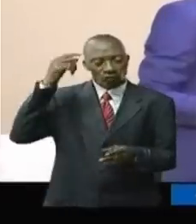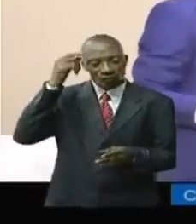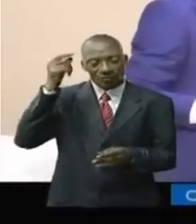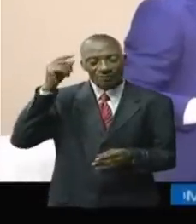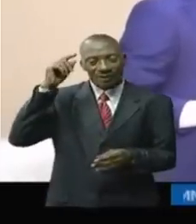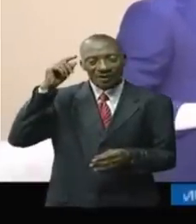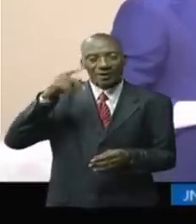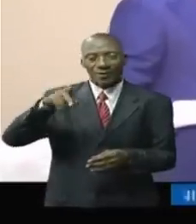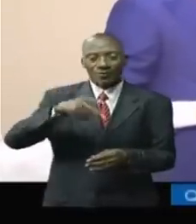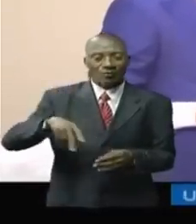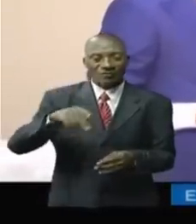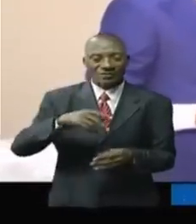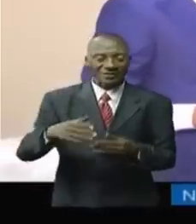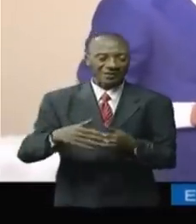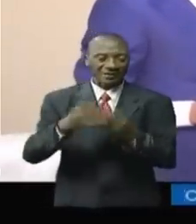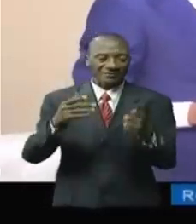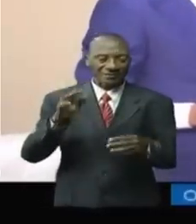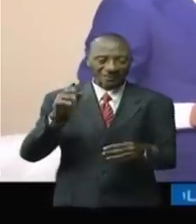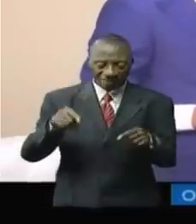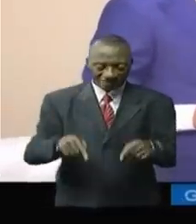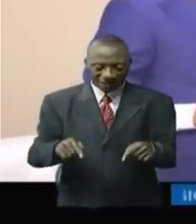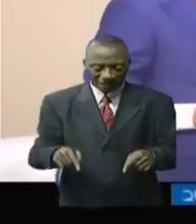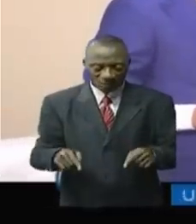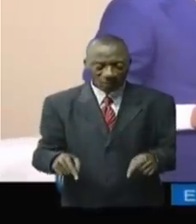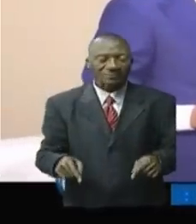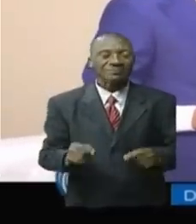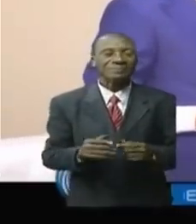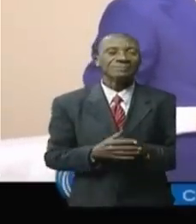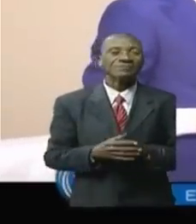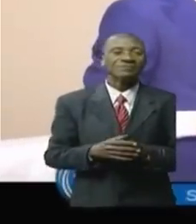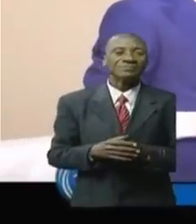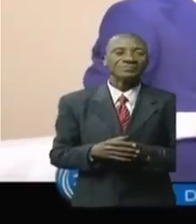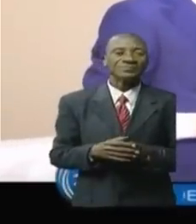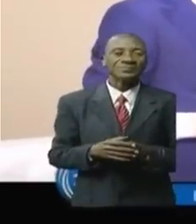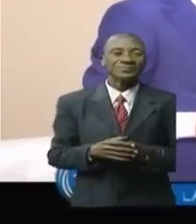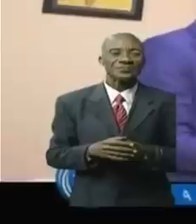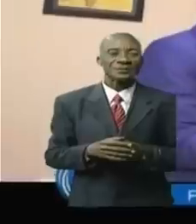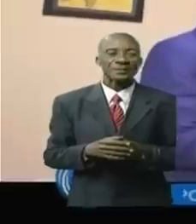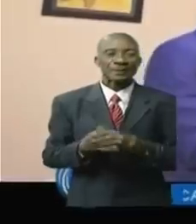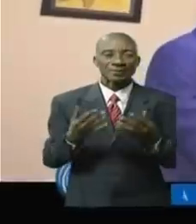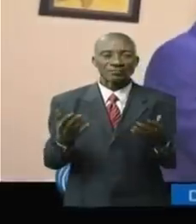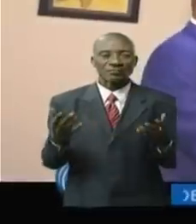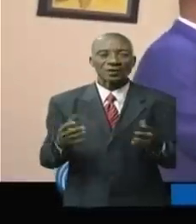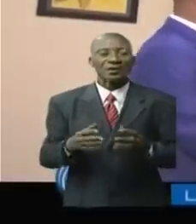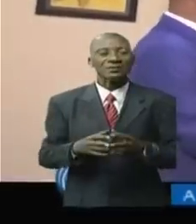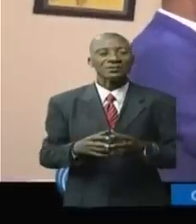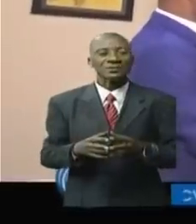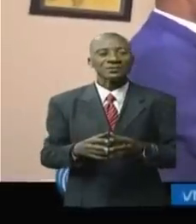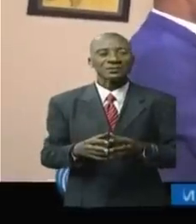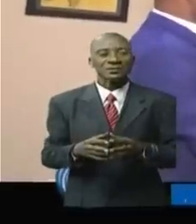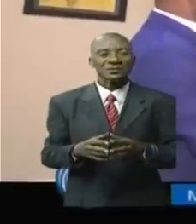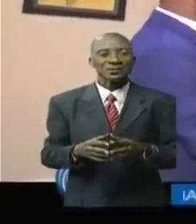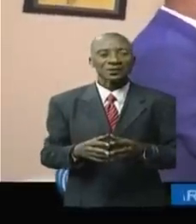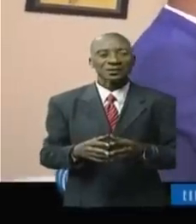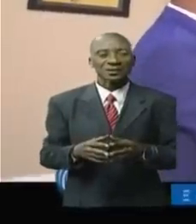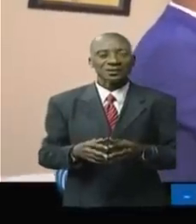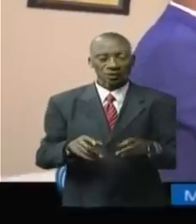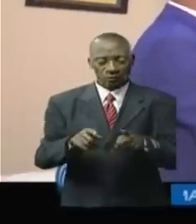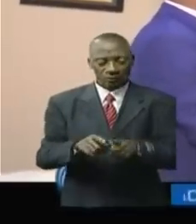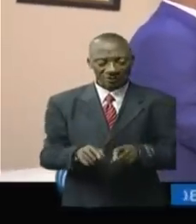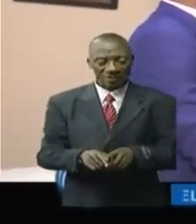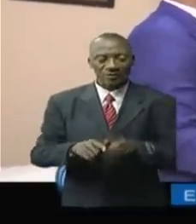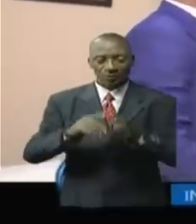Gekoko. Élu le 6 mai dernier, a reçu sa notification demain du vice-premier ministre, ministre de l'Intérieur et Sécurité, Daniel